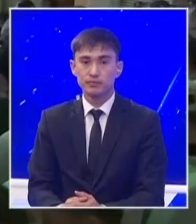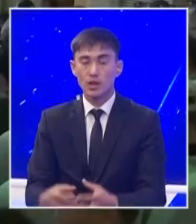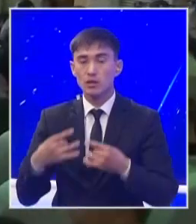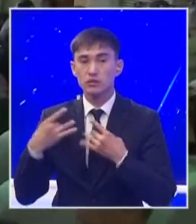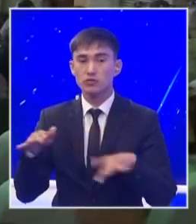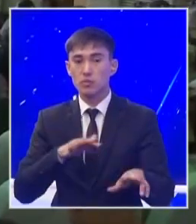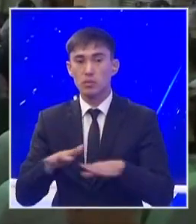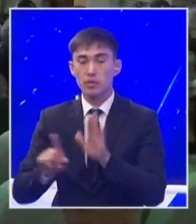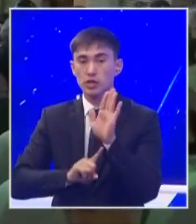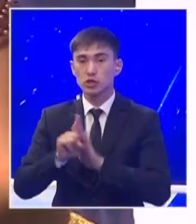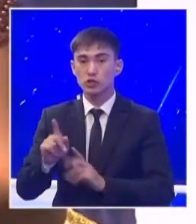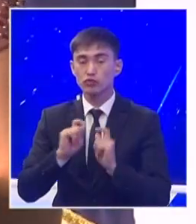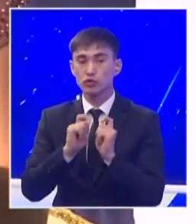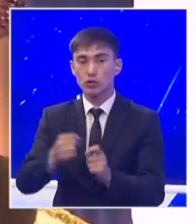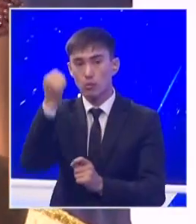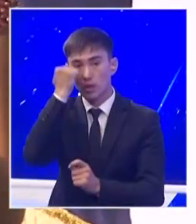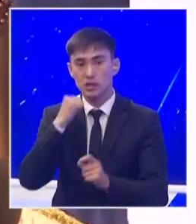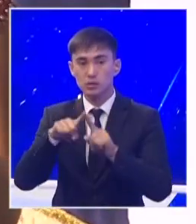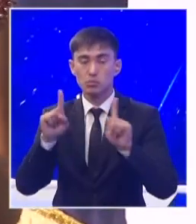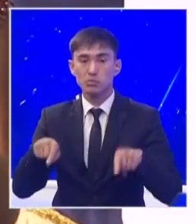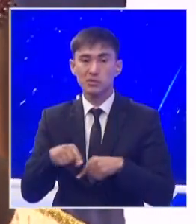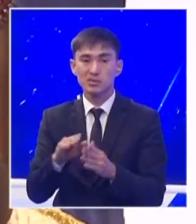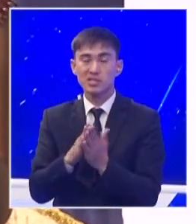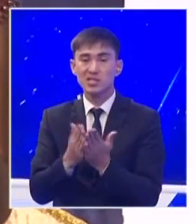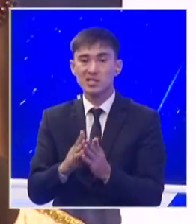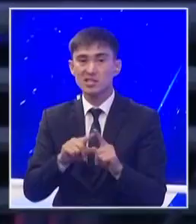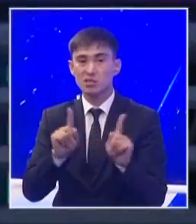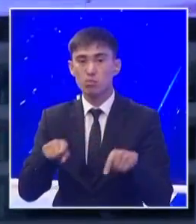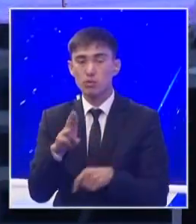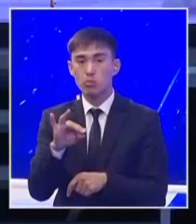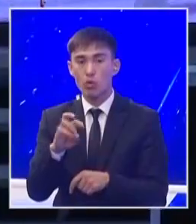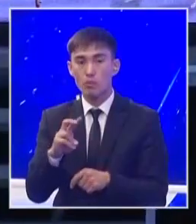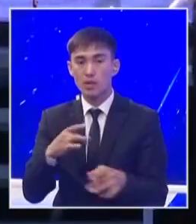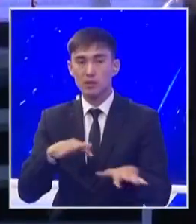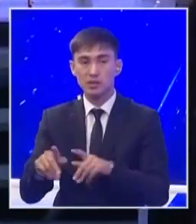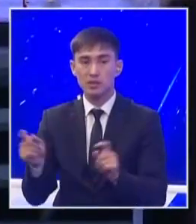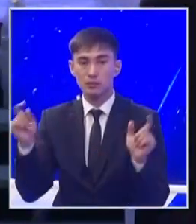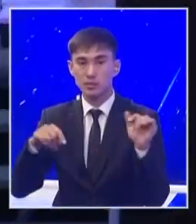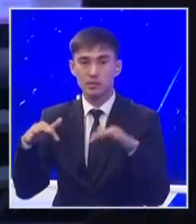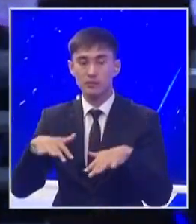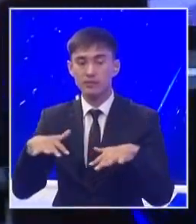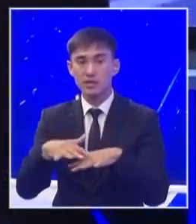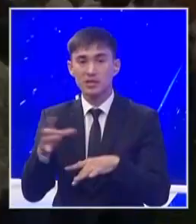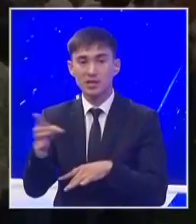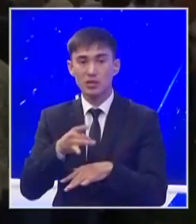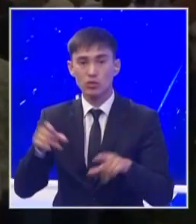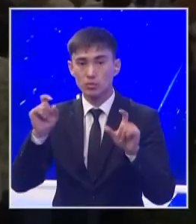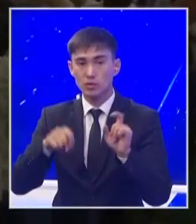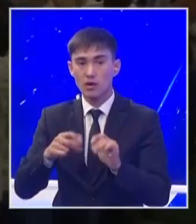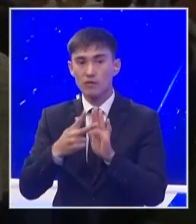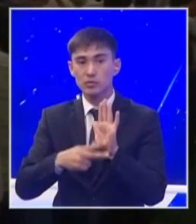Торжественное мероприятие началось с вручения благодарственных писем и дипломов. На церемонии награждения собрали жители со всех уголков региона.